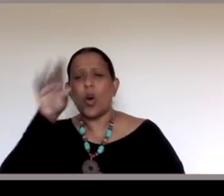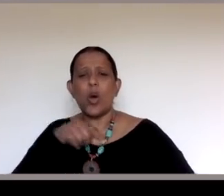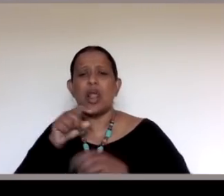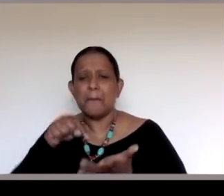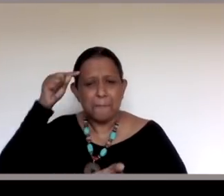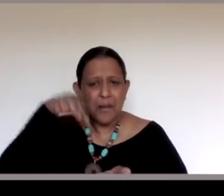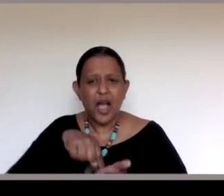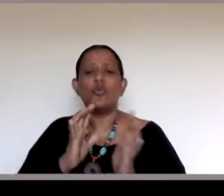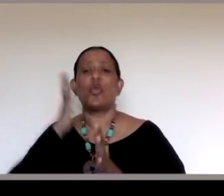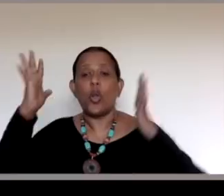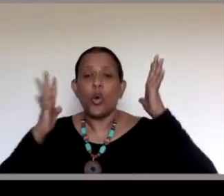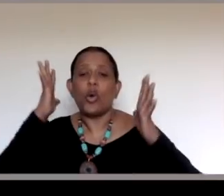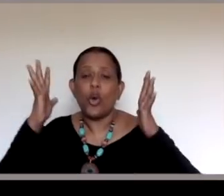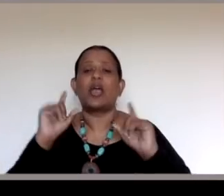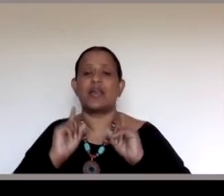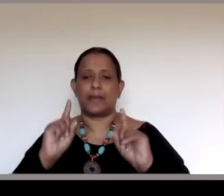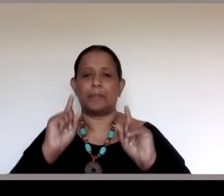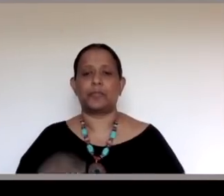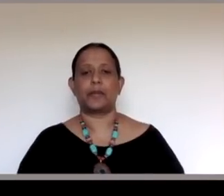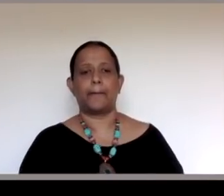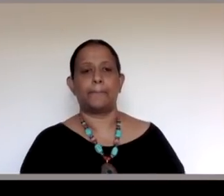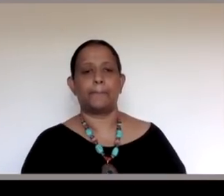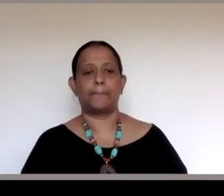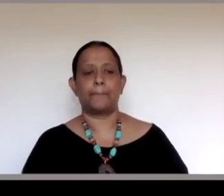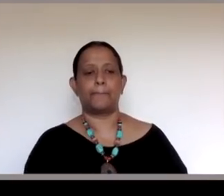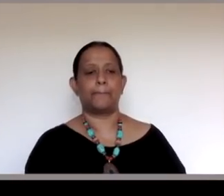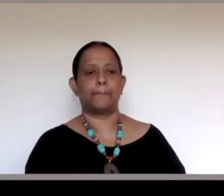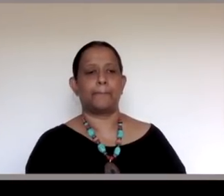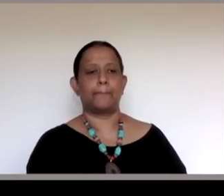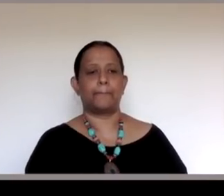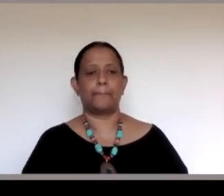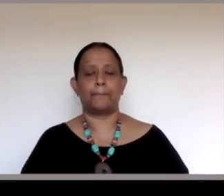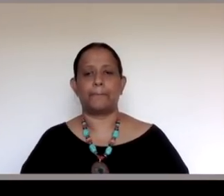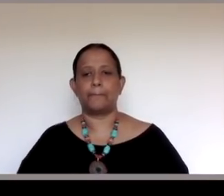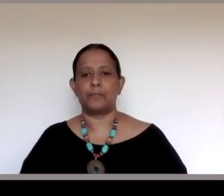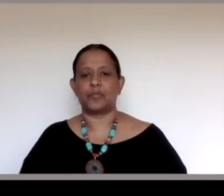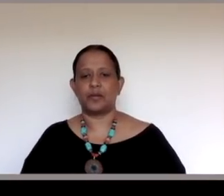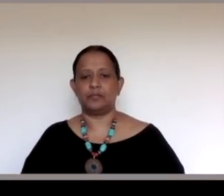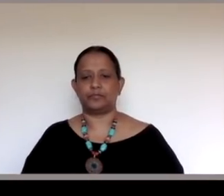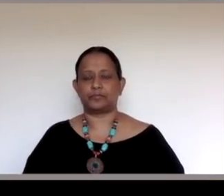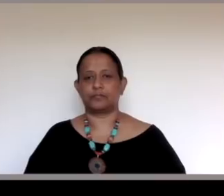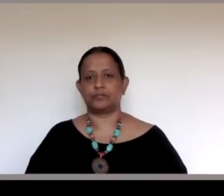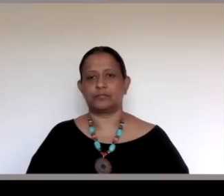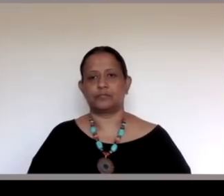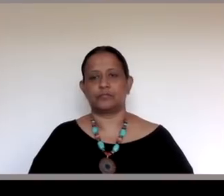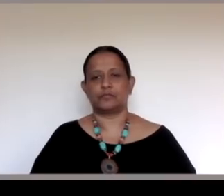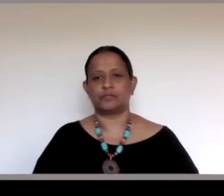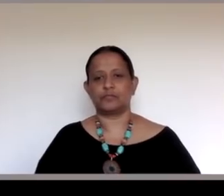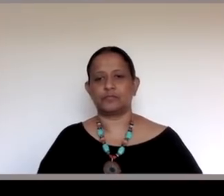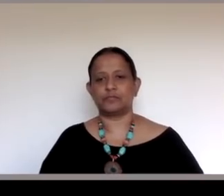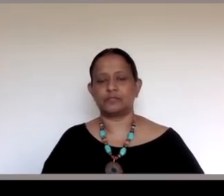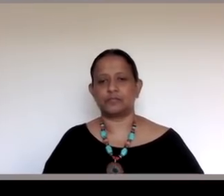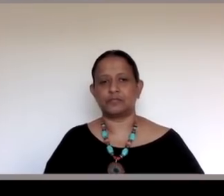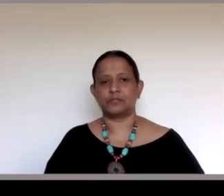உங்கள் வாழ்க்கையின் மகிழ்ச்சியை தீர்மானிக்கிறீர்கள் சென்னேவாந்தி எமனிசா விஸ்ஸ விஸ்யக்கே பிரீத்தி வண்ணட நாம் அப்பி